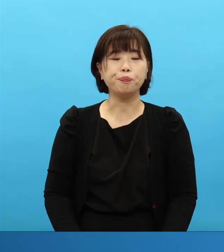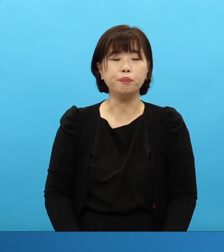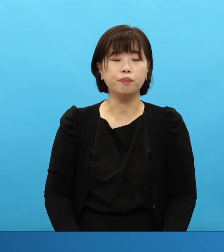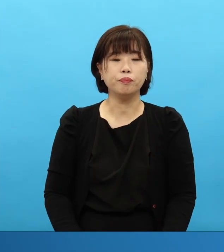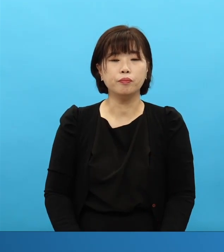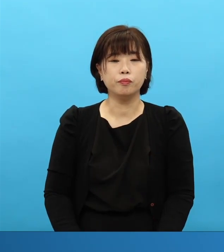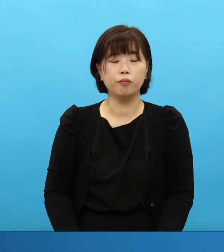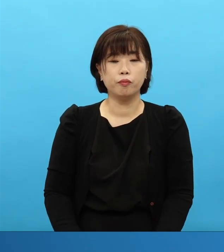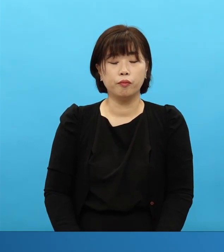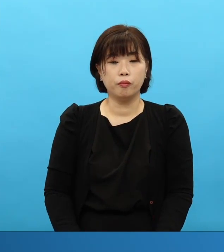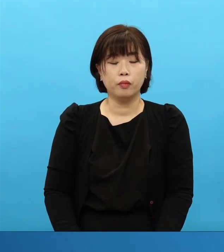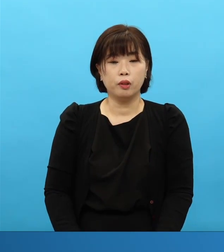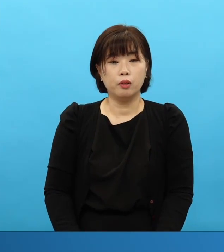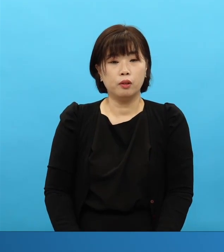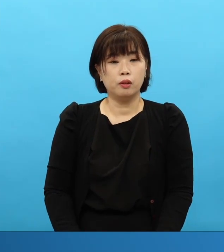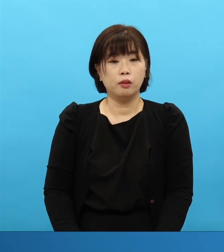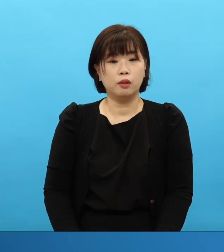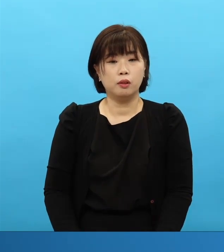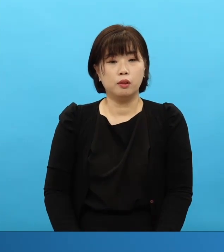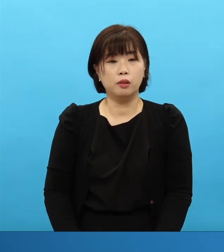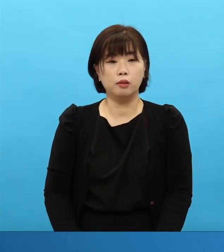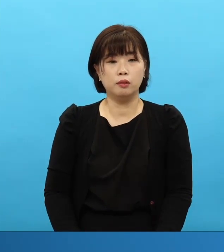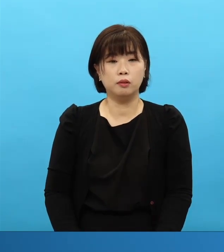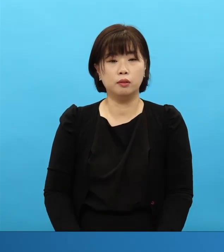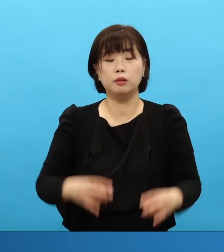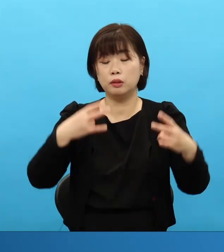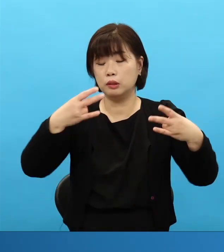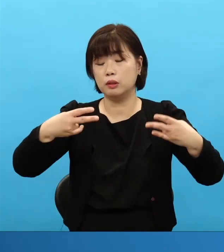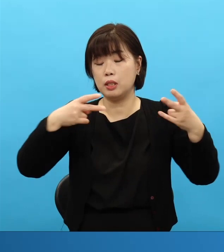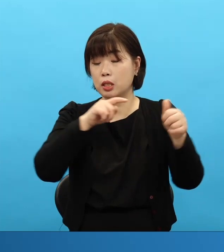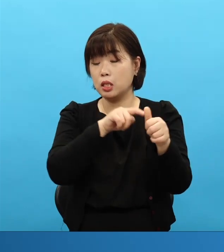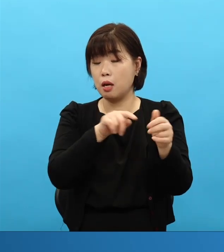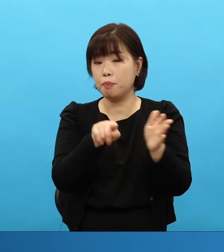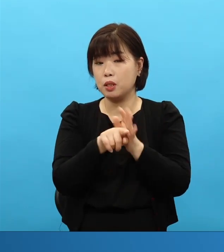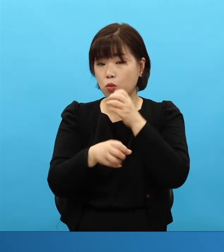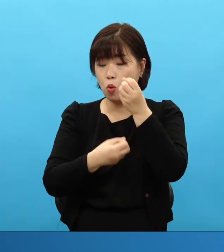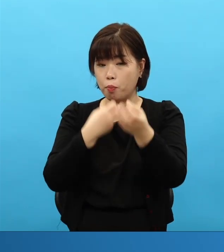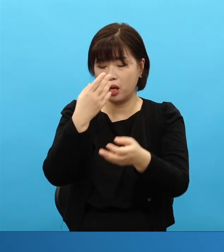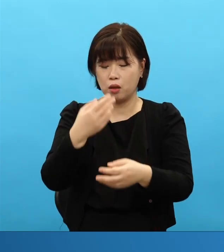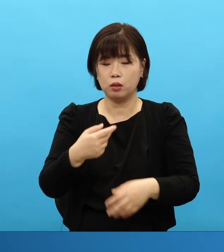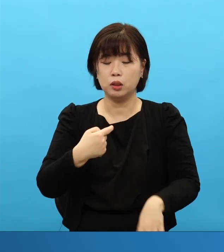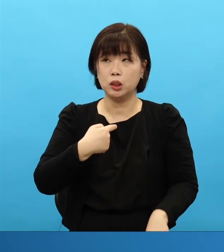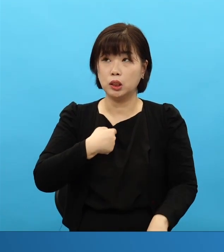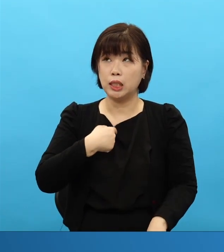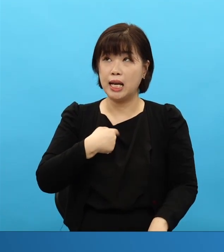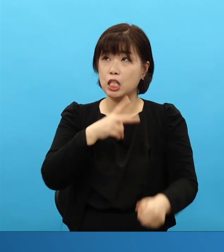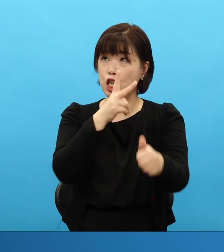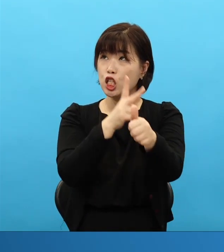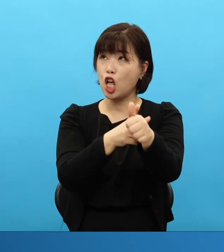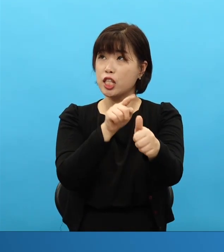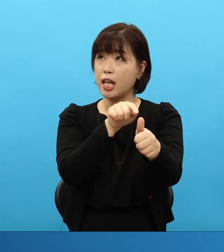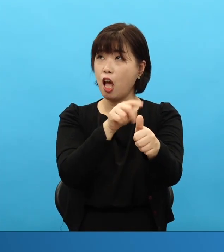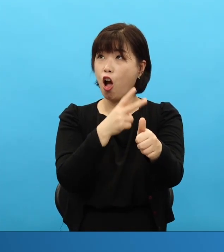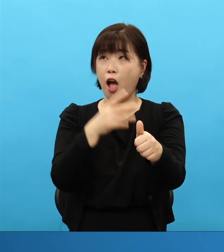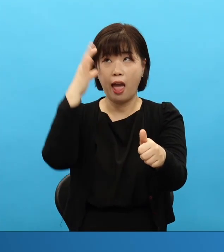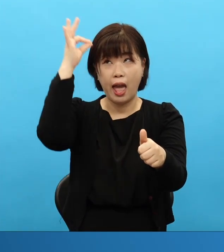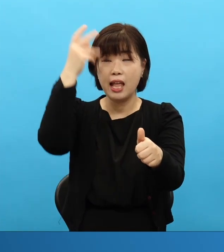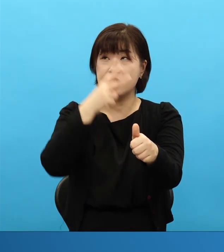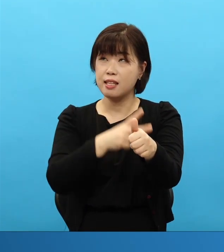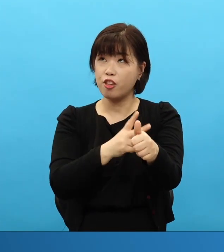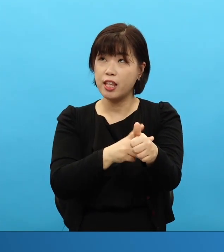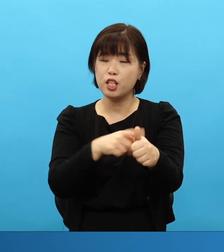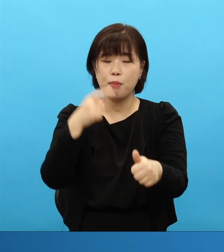갑절의 영감을 내게 주옵소서. 赐给我加倍的灵感吧。 요 말이 중요합니다. 这句话才是重要的， 모든 렘넌트는 기억해야 돼요. 所有的人们都要切